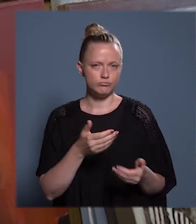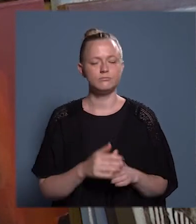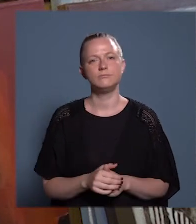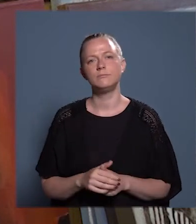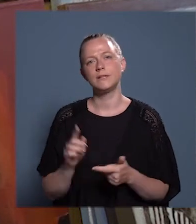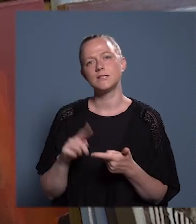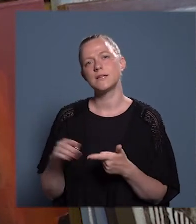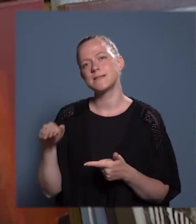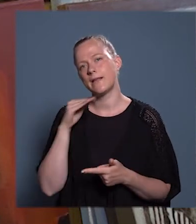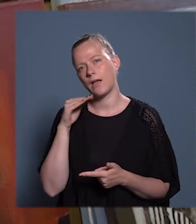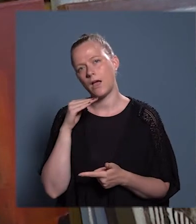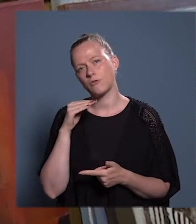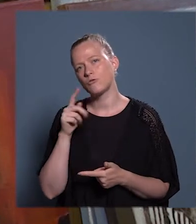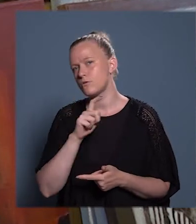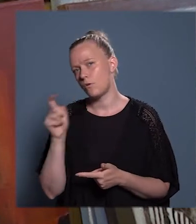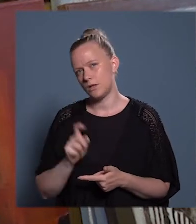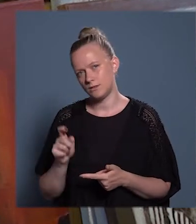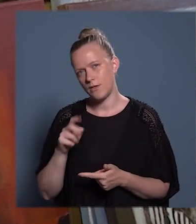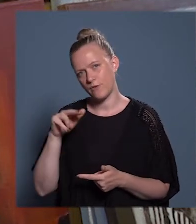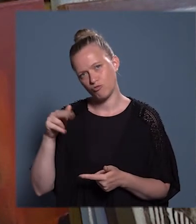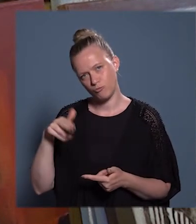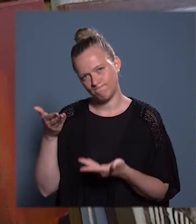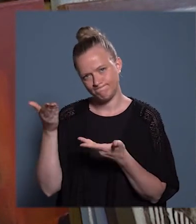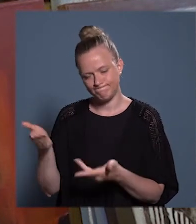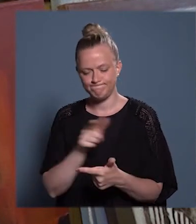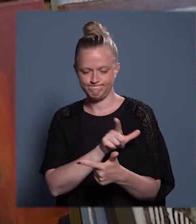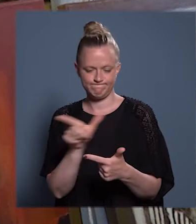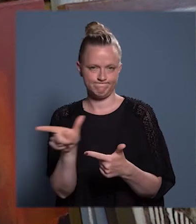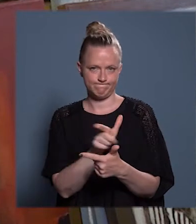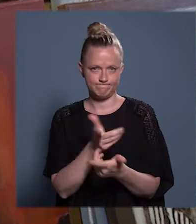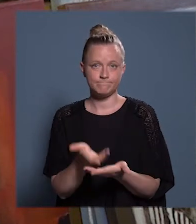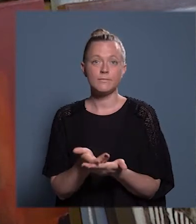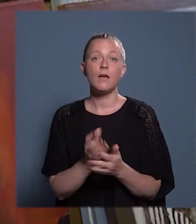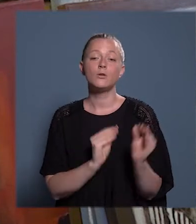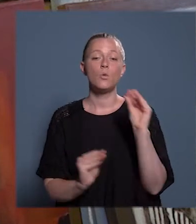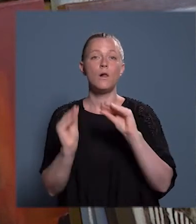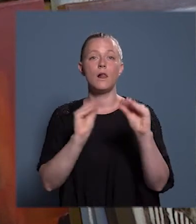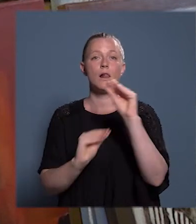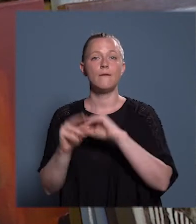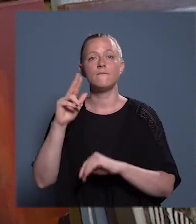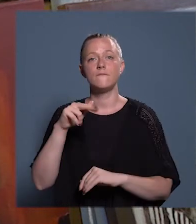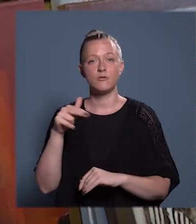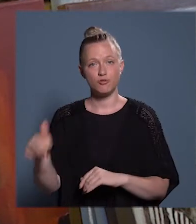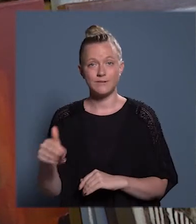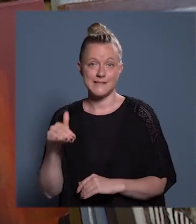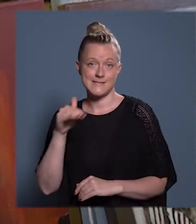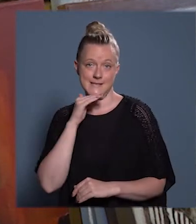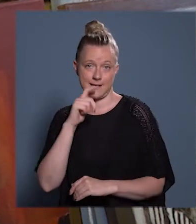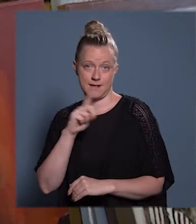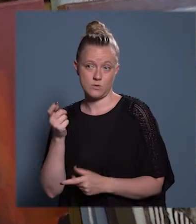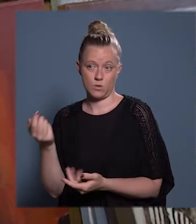Székás Zoltán festőművész, ők ketten. A kollázs festést az igazából Székás